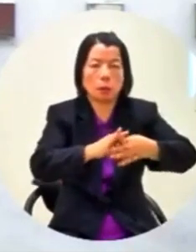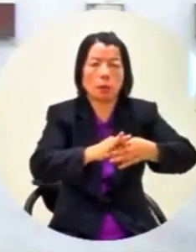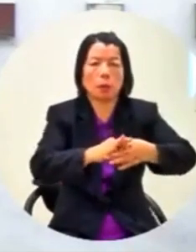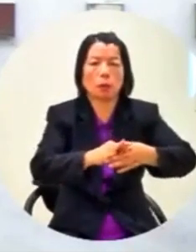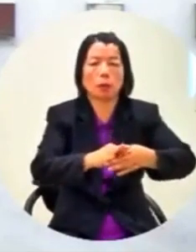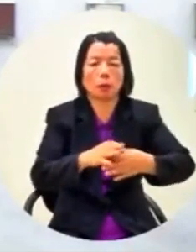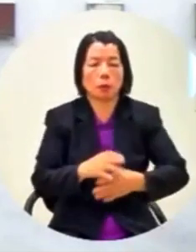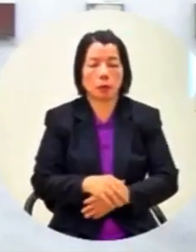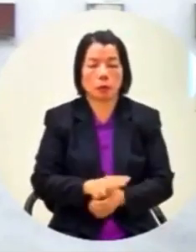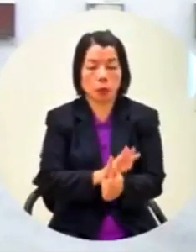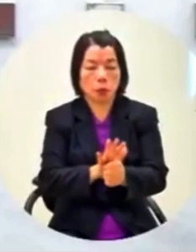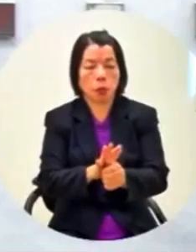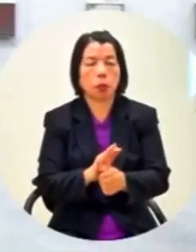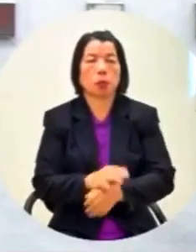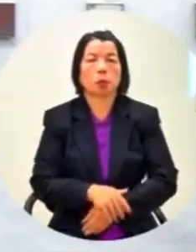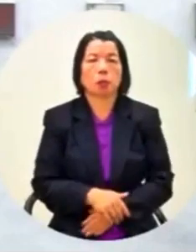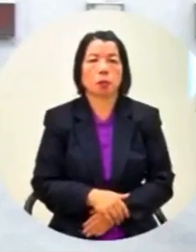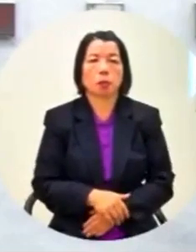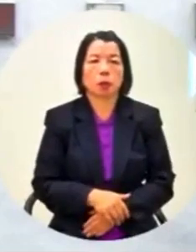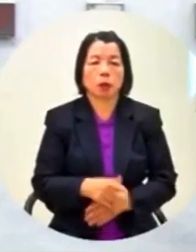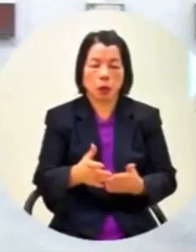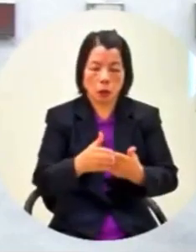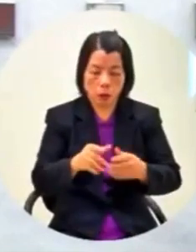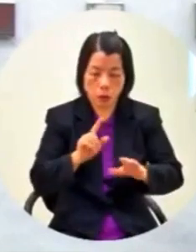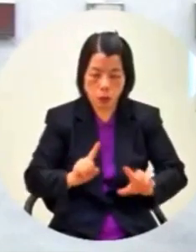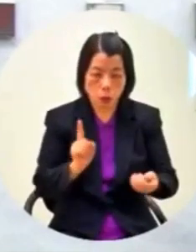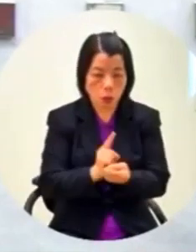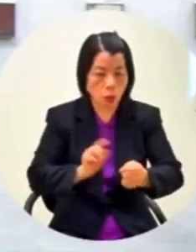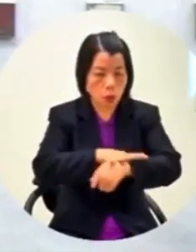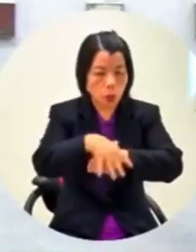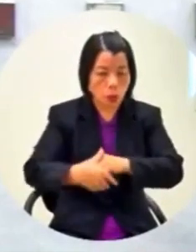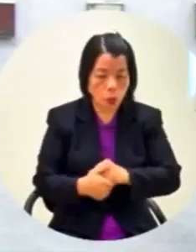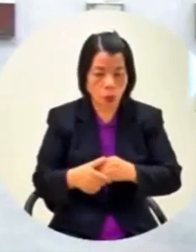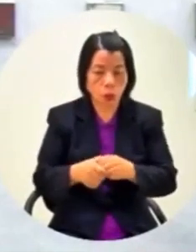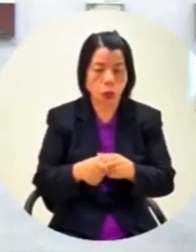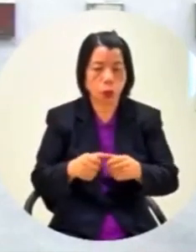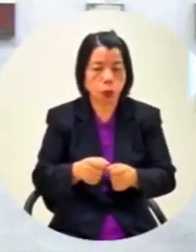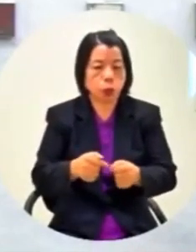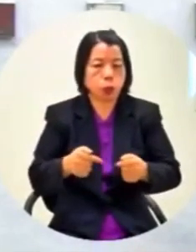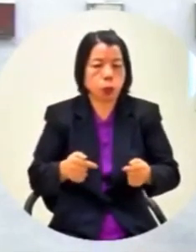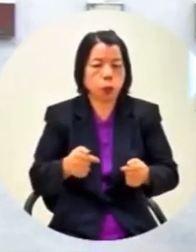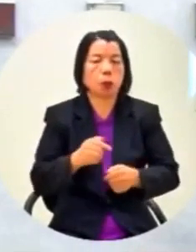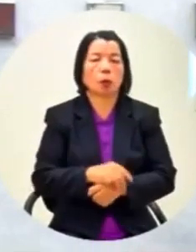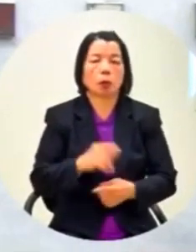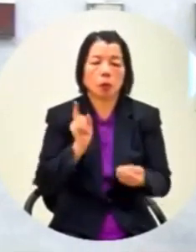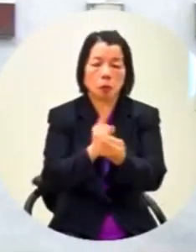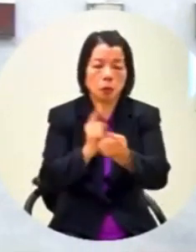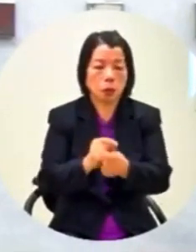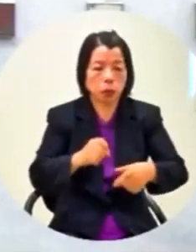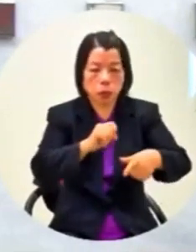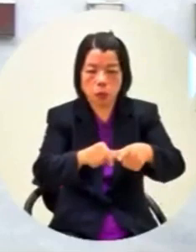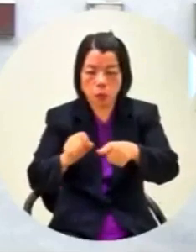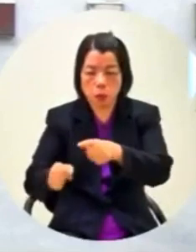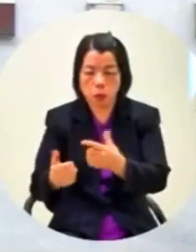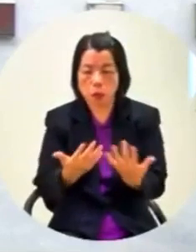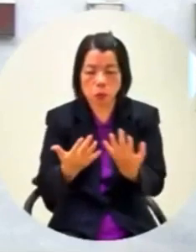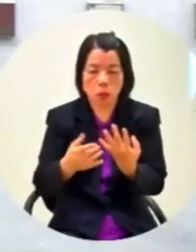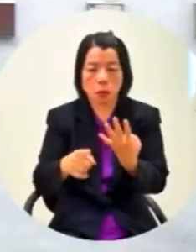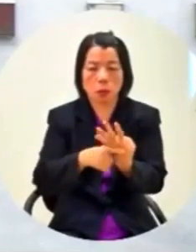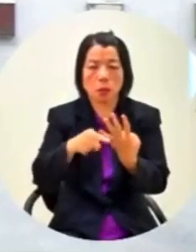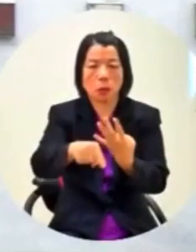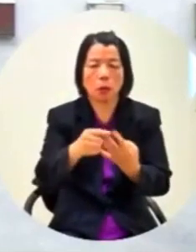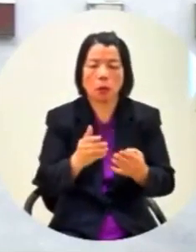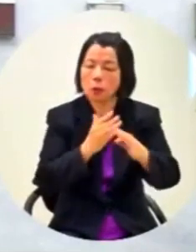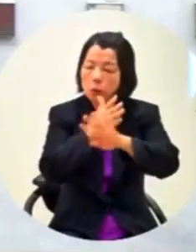情在全世界的迅速蔓延，产业跟民众受到的冲击远远超过我们的预